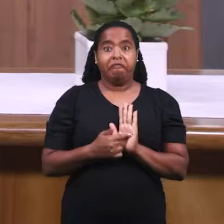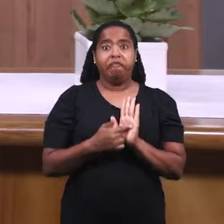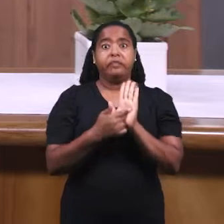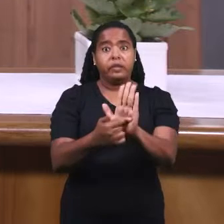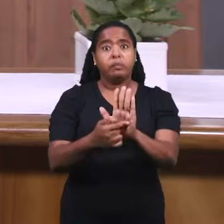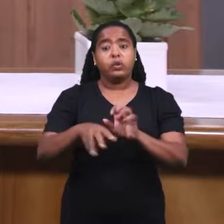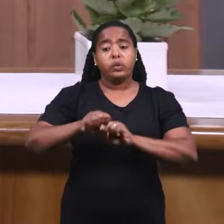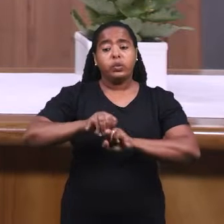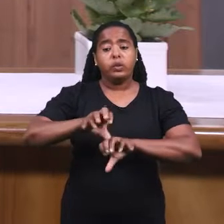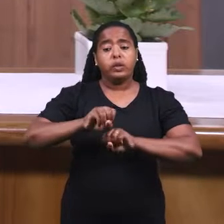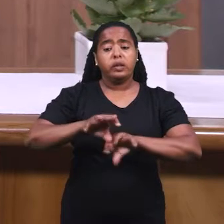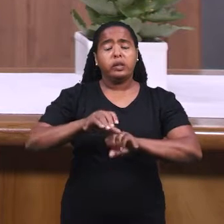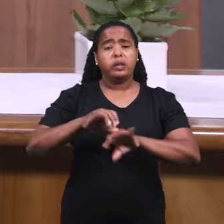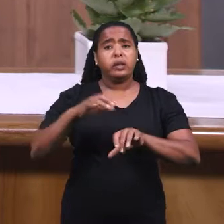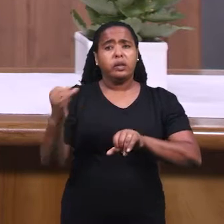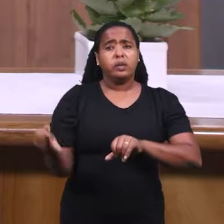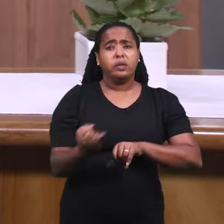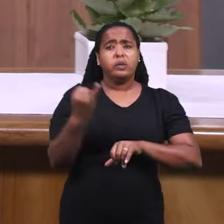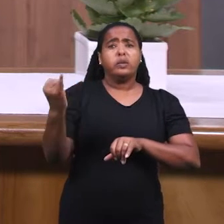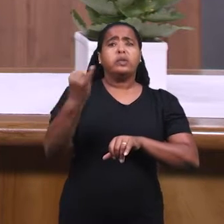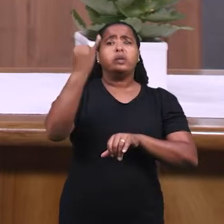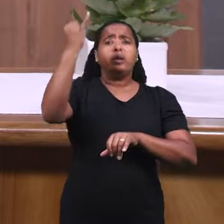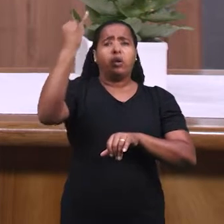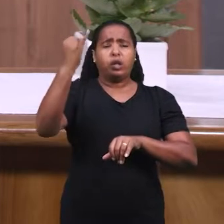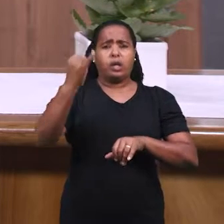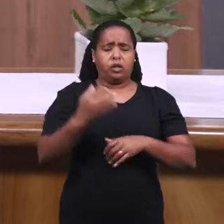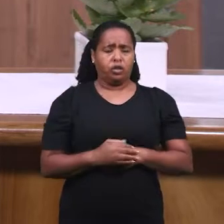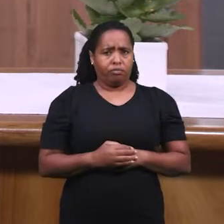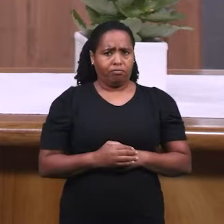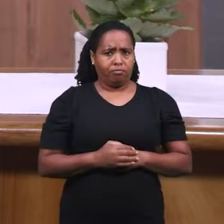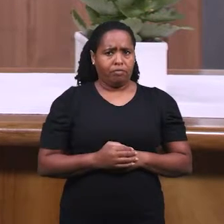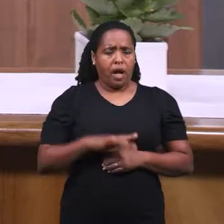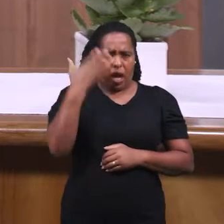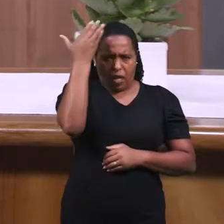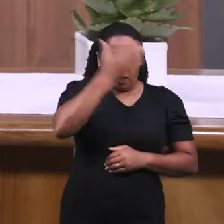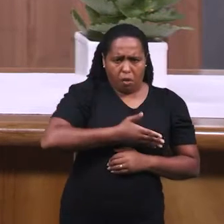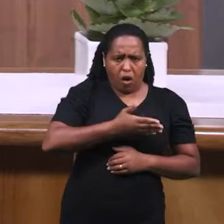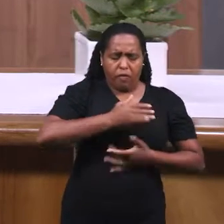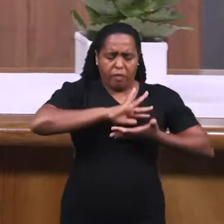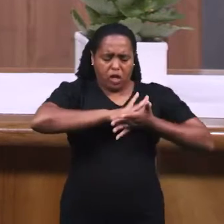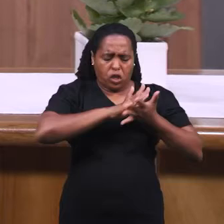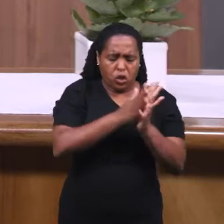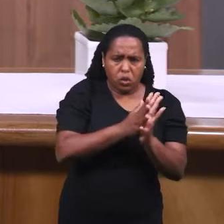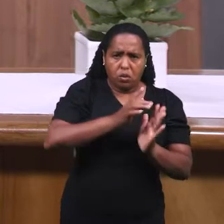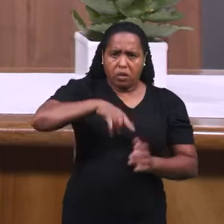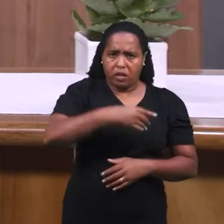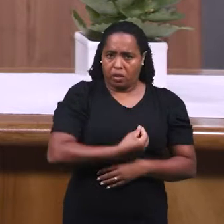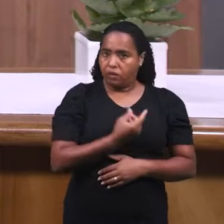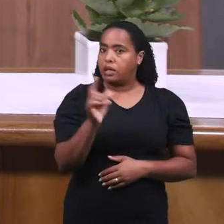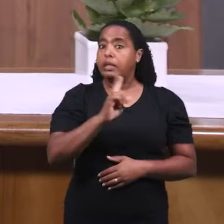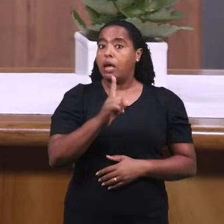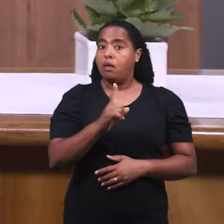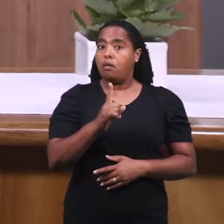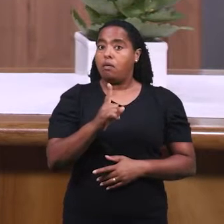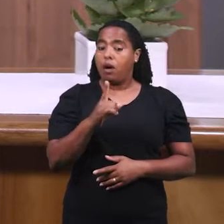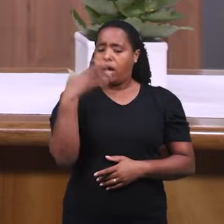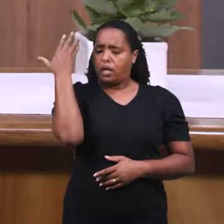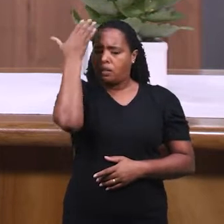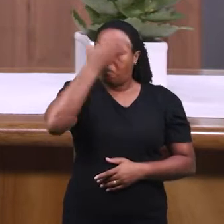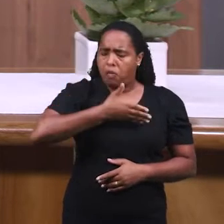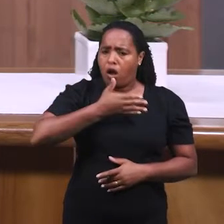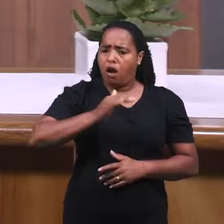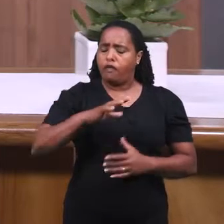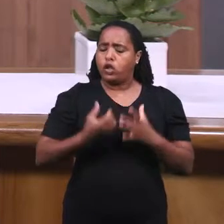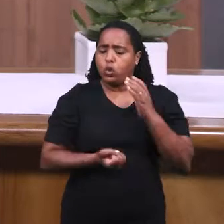И Бог принес важное назидание об испытаниях. Они не приходят, чтобы разрушить